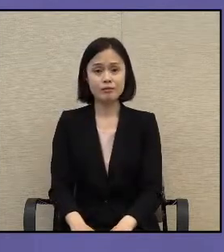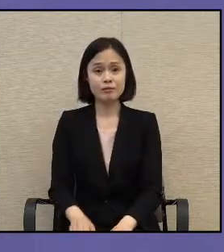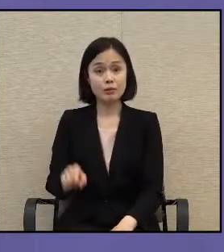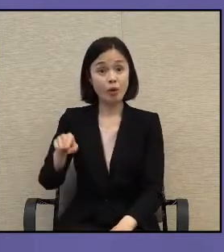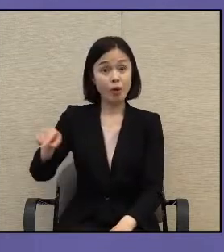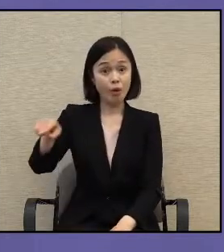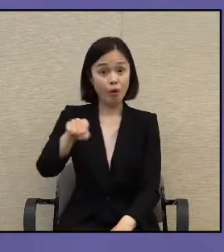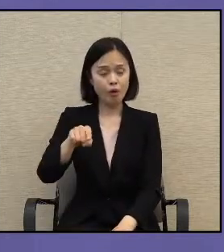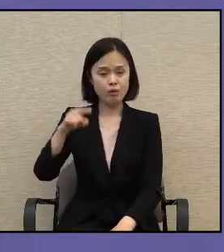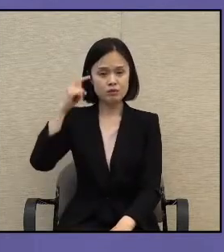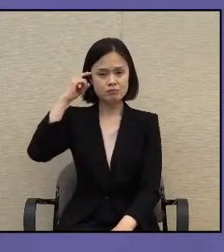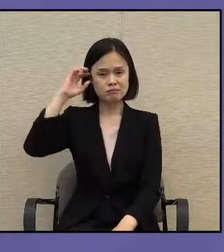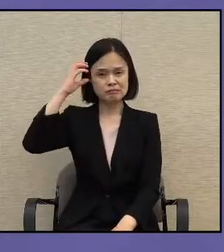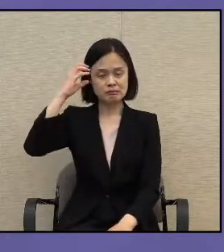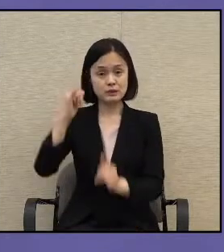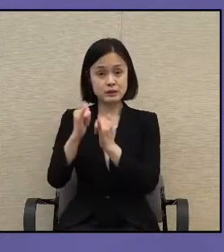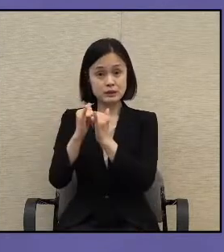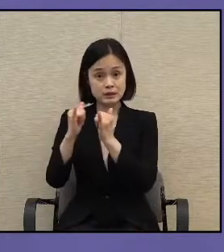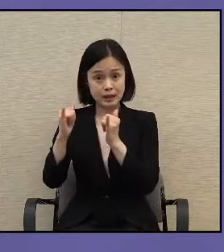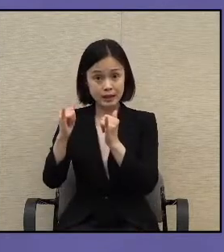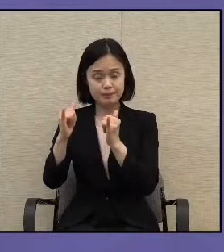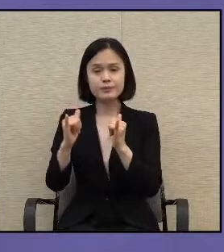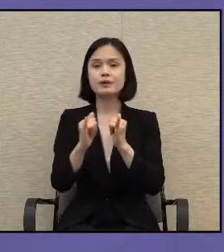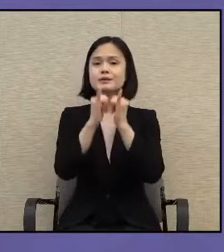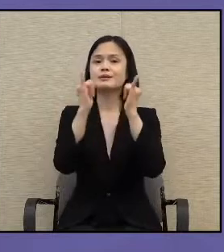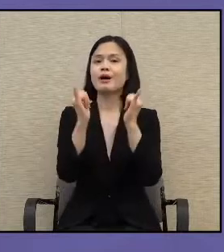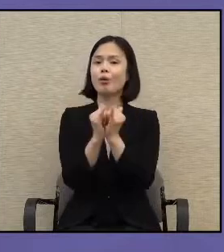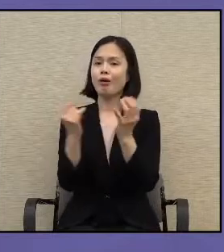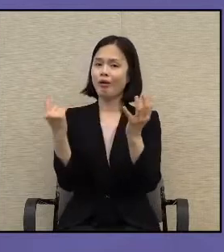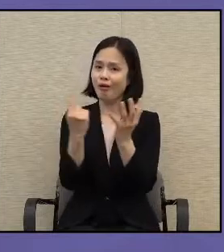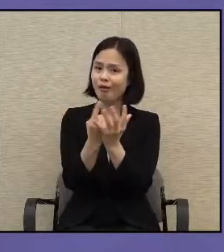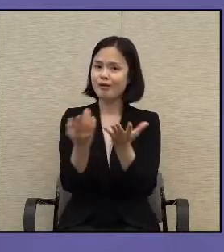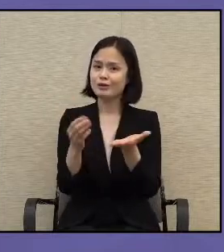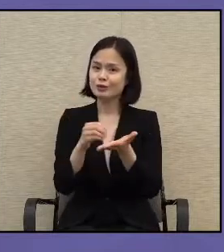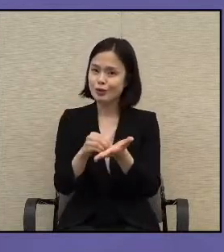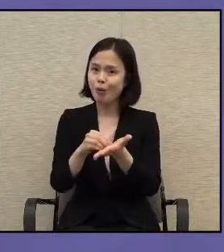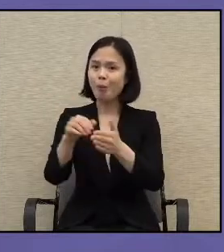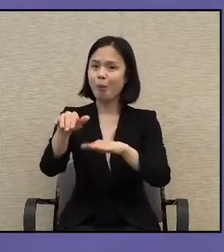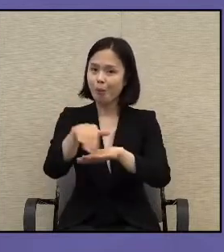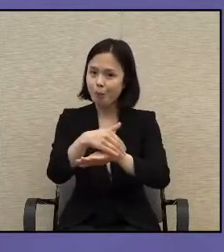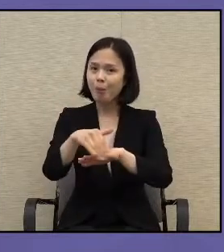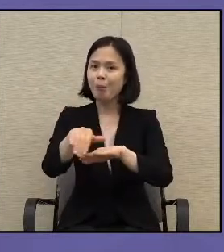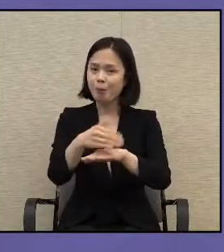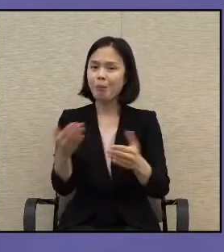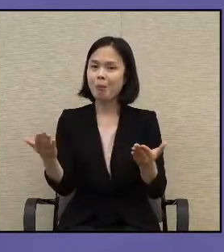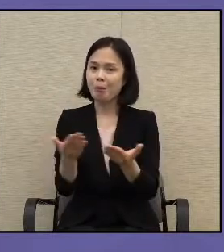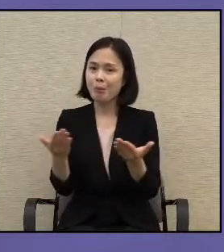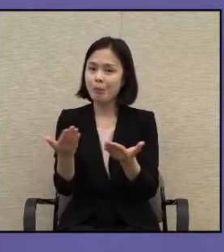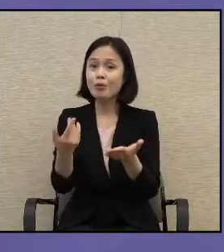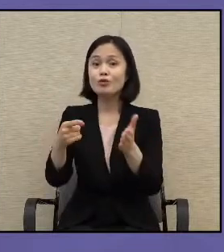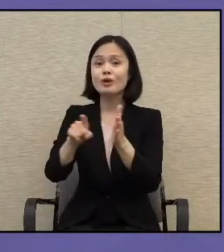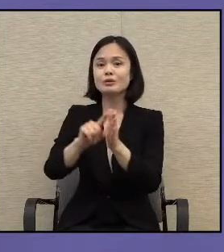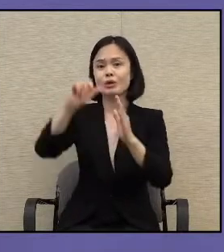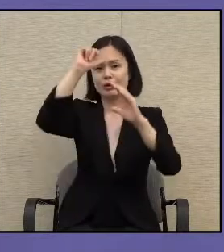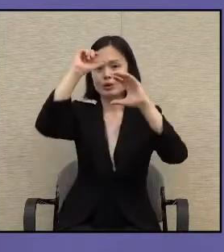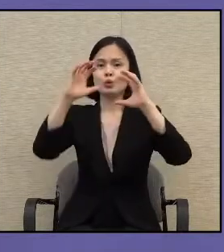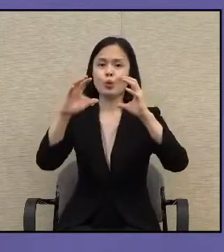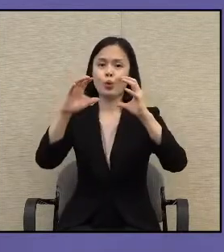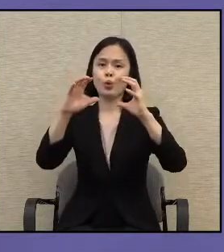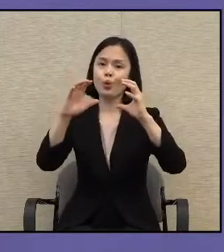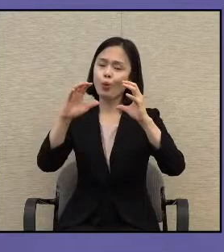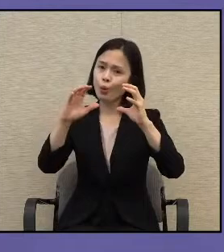소셜 리커버리를 포함한 클리니컬 심텀에서조차도 더 좋은 이제